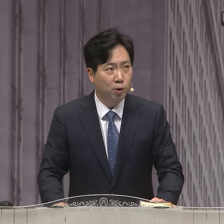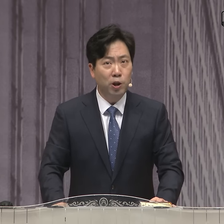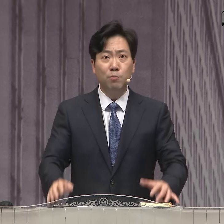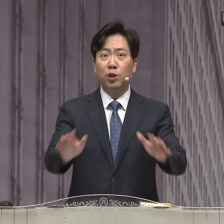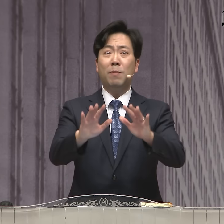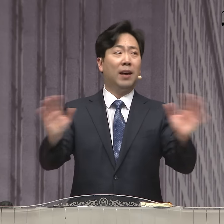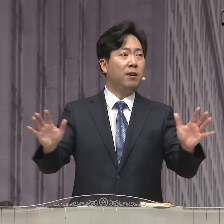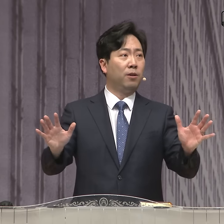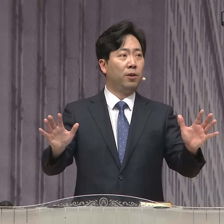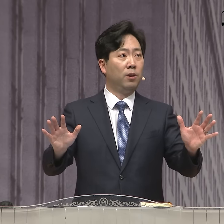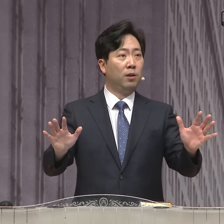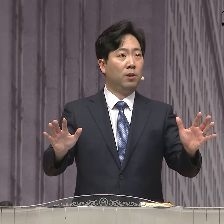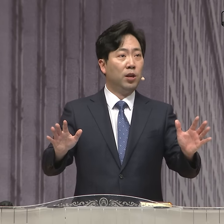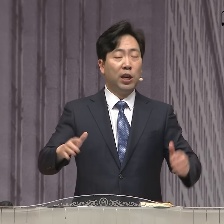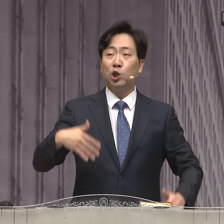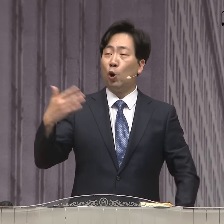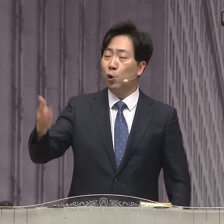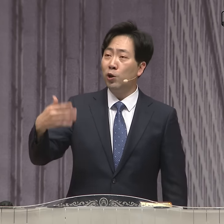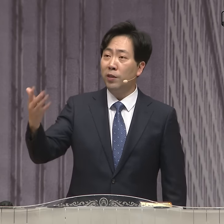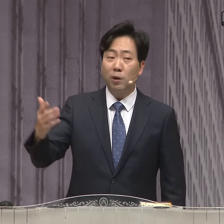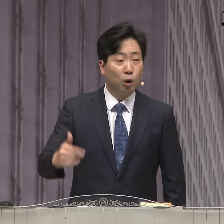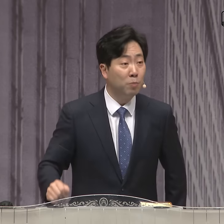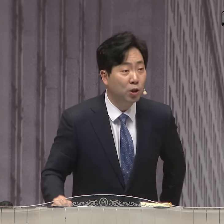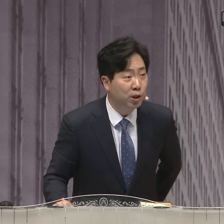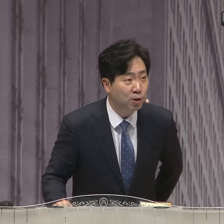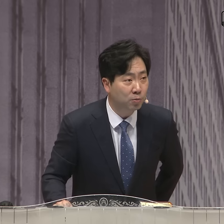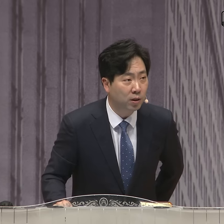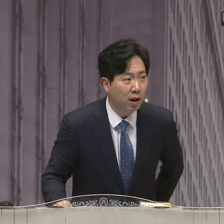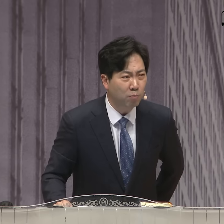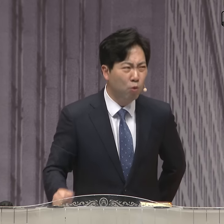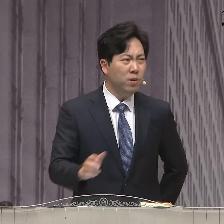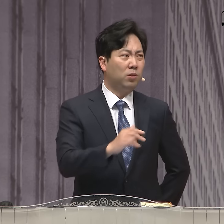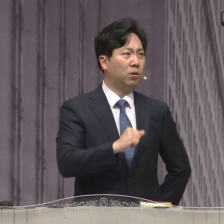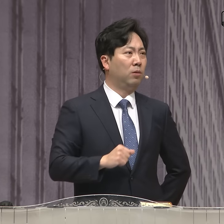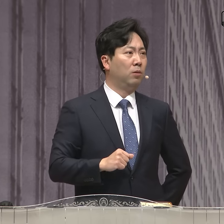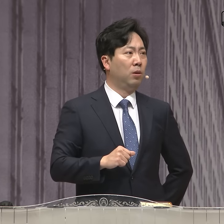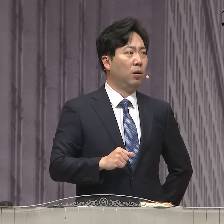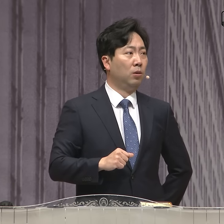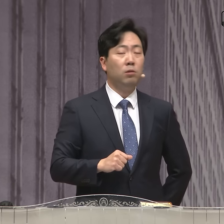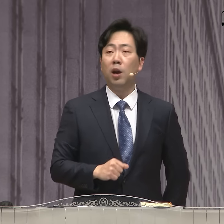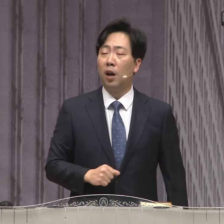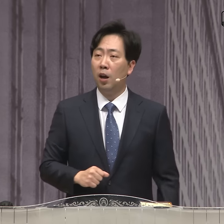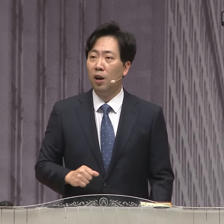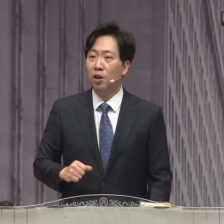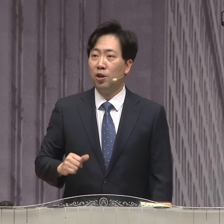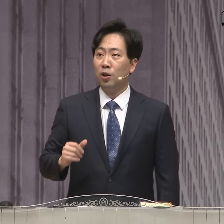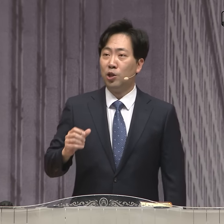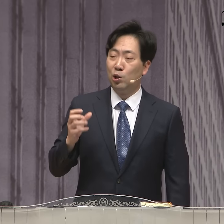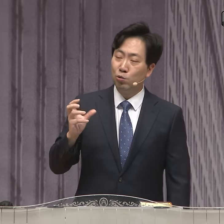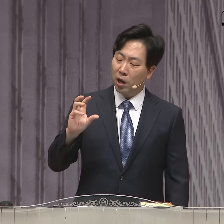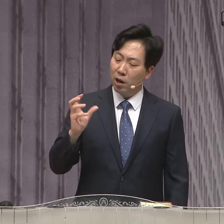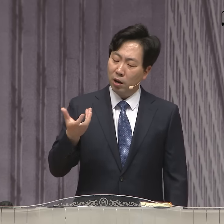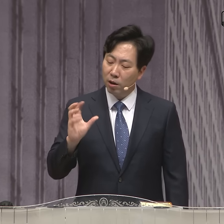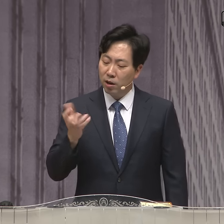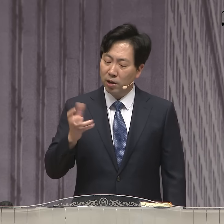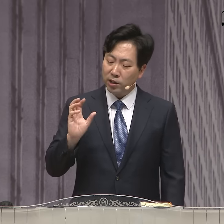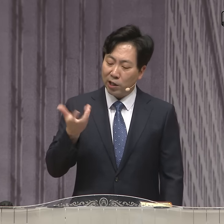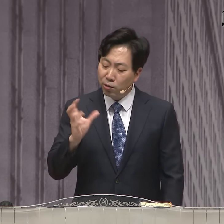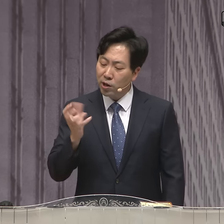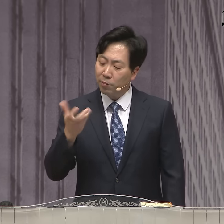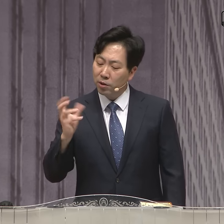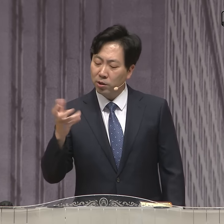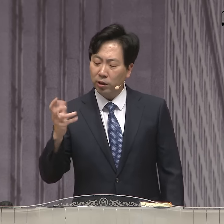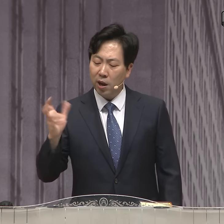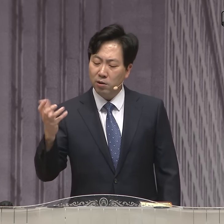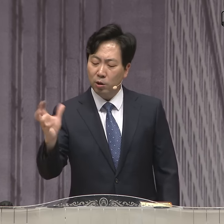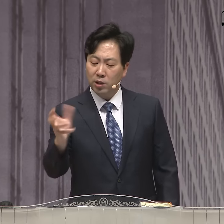모릅니다. 섬기는 분들이 많아요. 이게 저절로 된다면 여러분 믿으시겠습니까? 못 믿죠. 근데 지구가